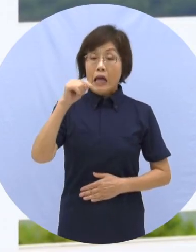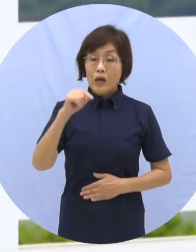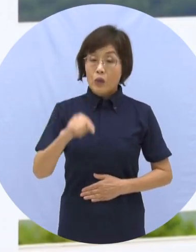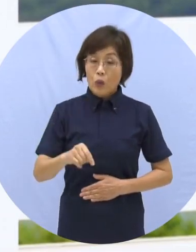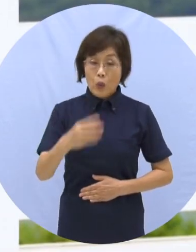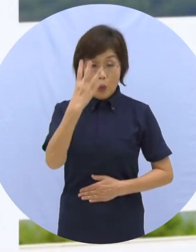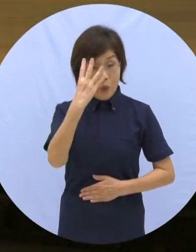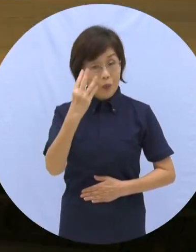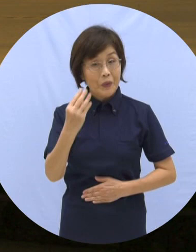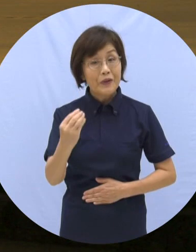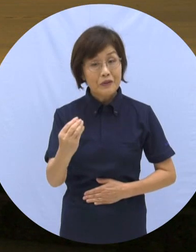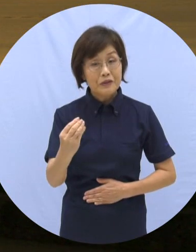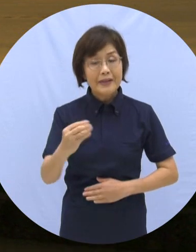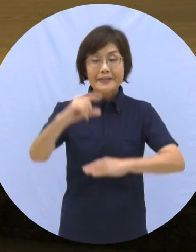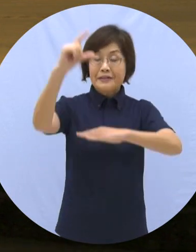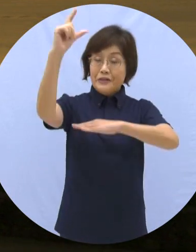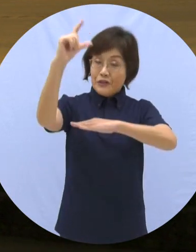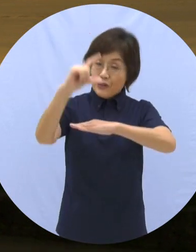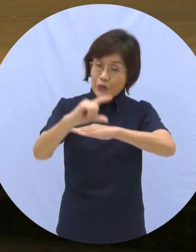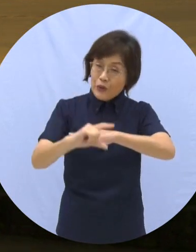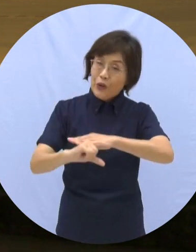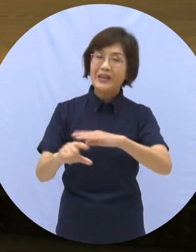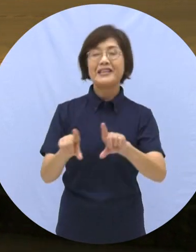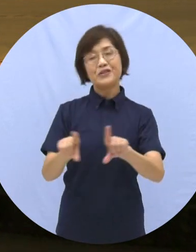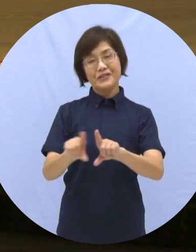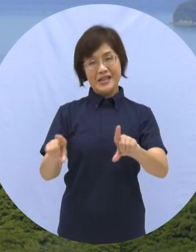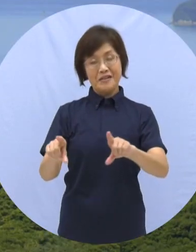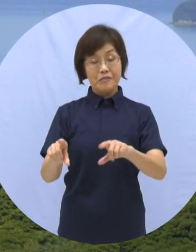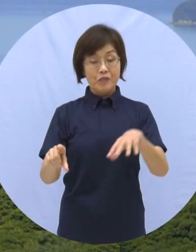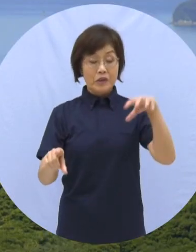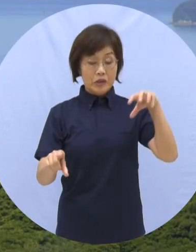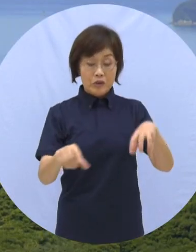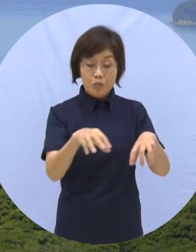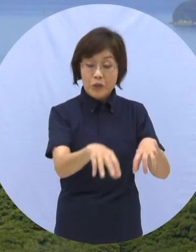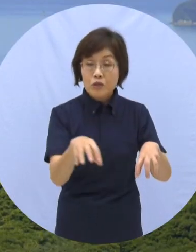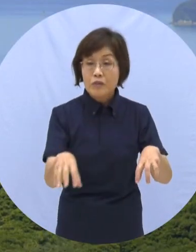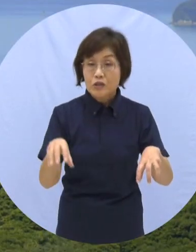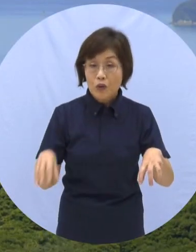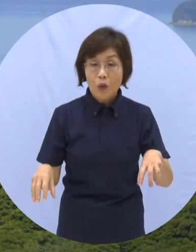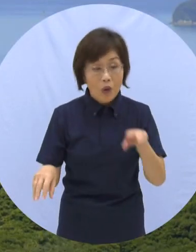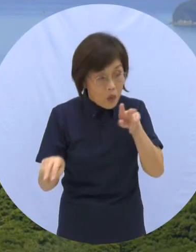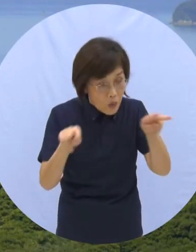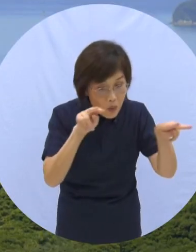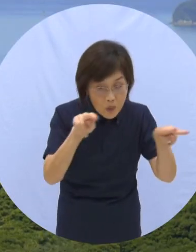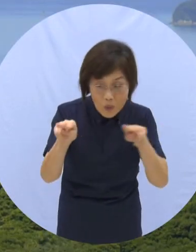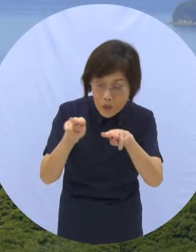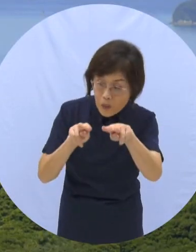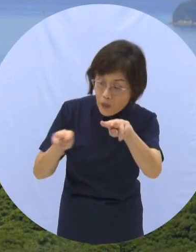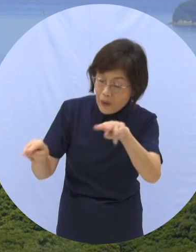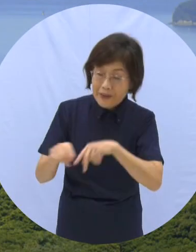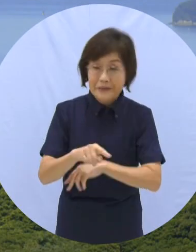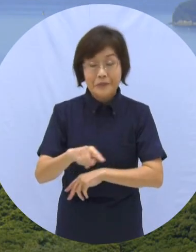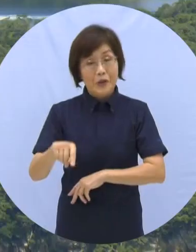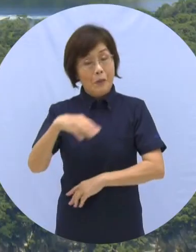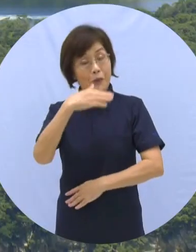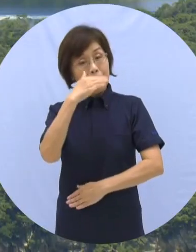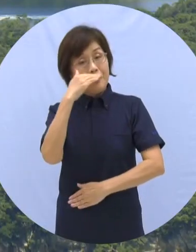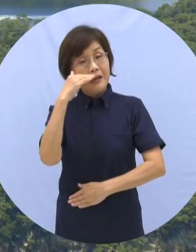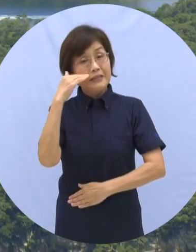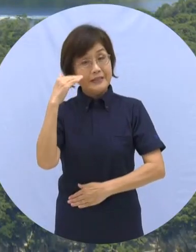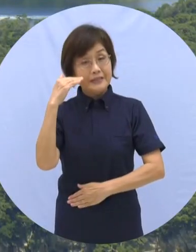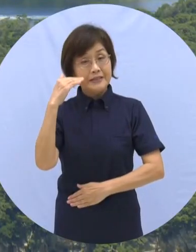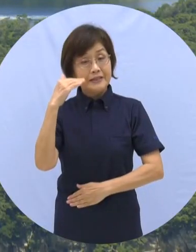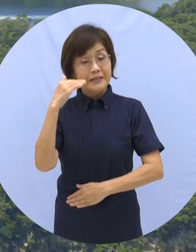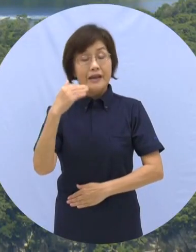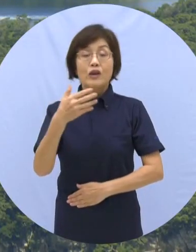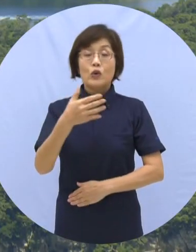パノラマの景色は夕日はもちろんですが、見る場所によって違う景色が楽しめるというのが一番の魅力です。展望広